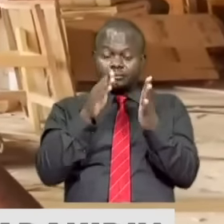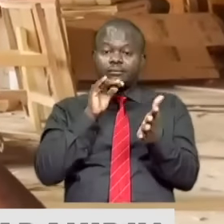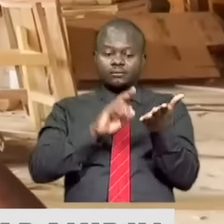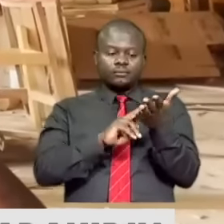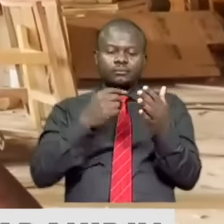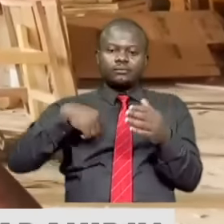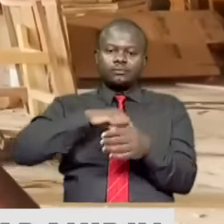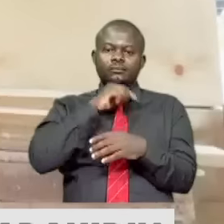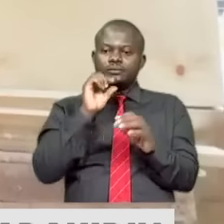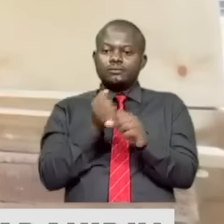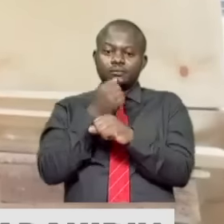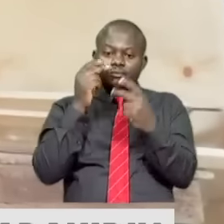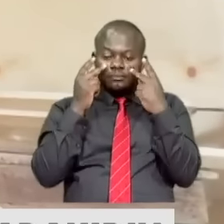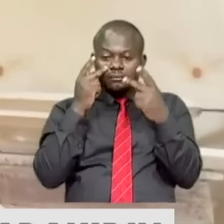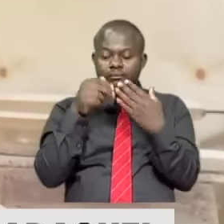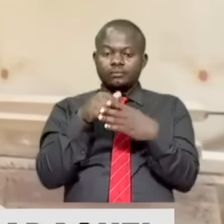twe ntitwabona akazi.